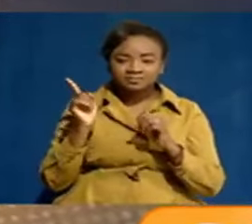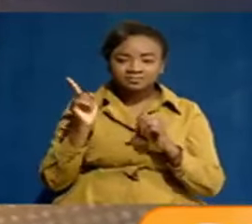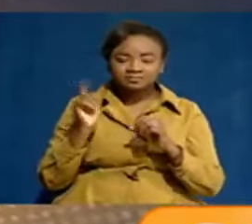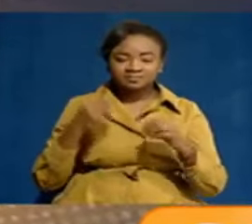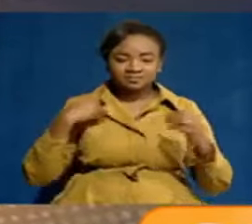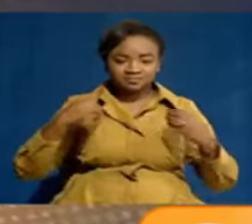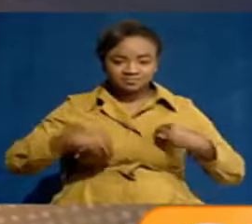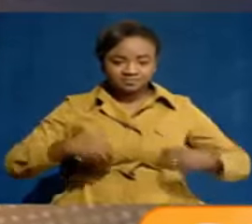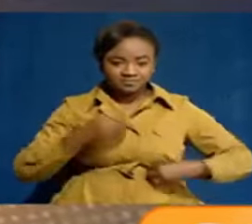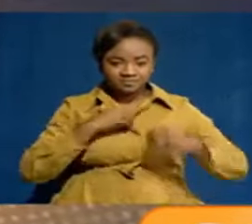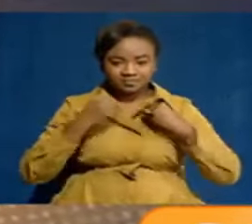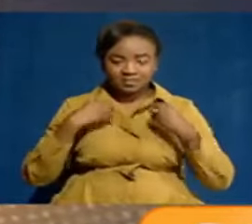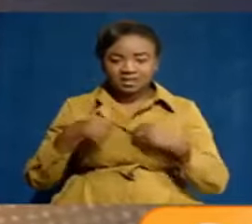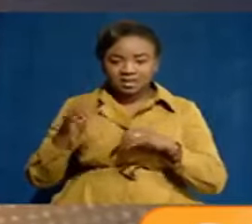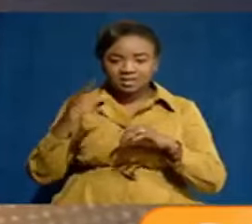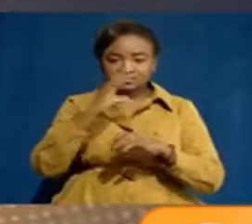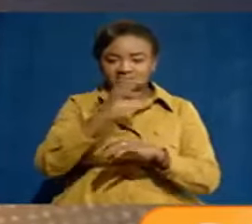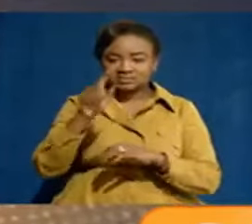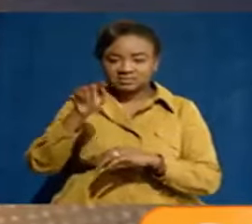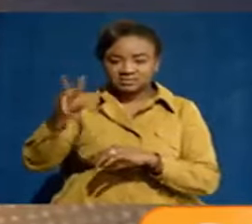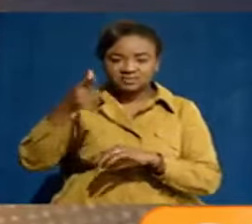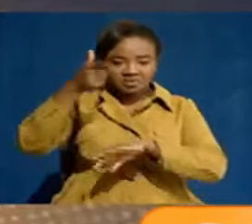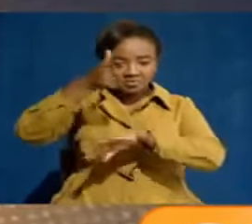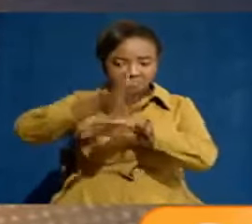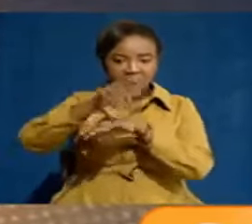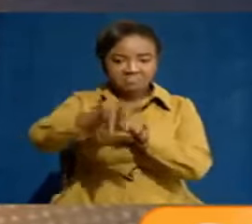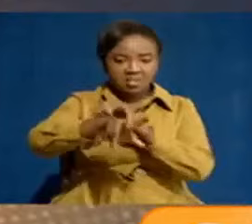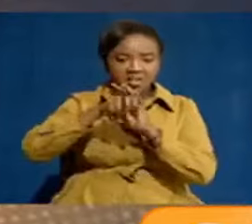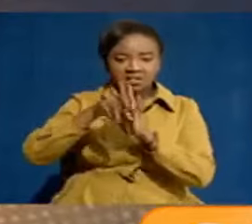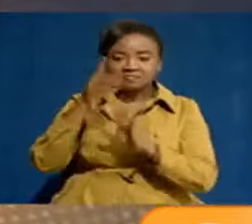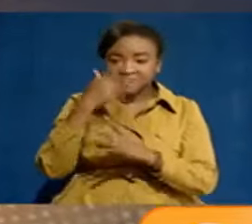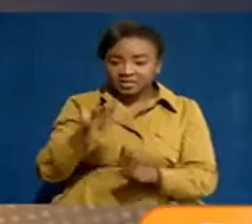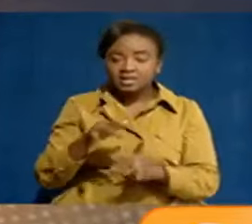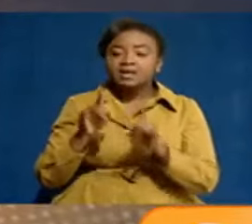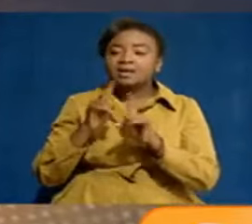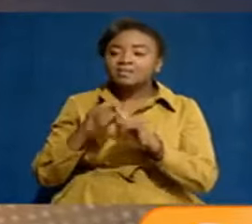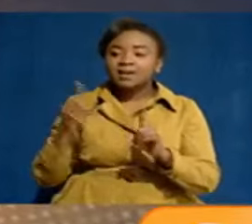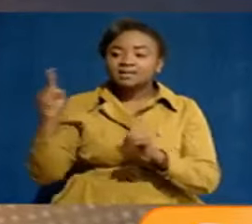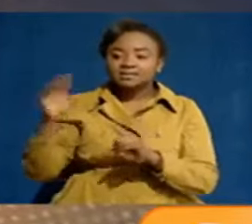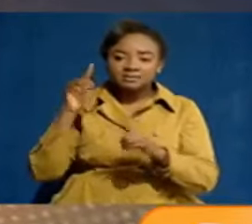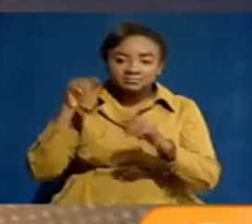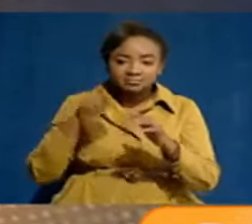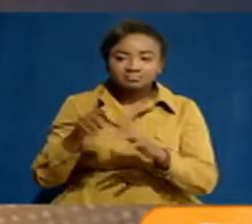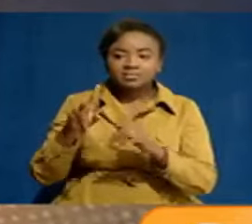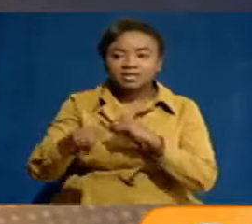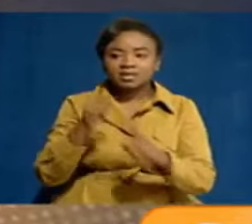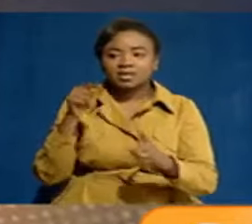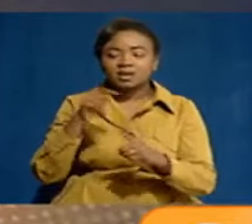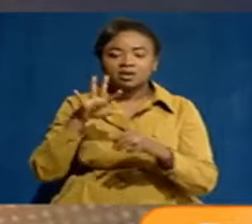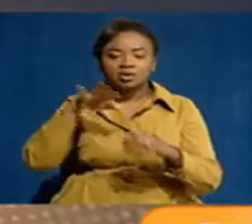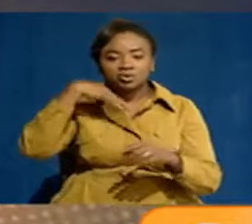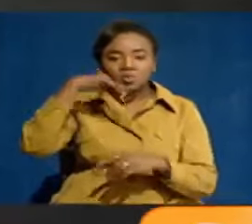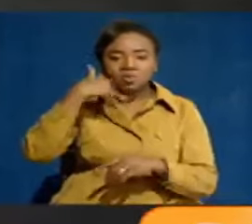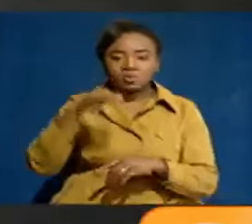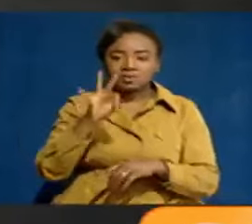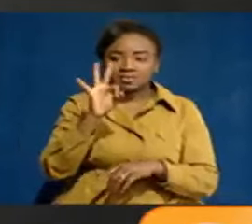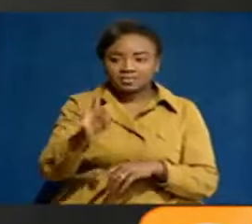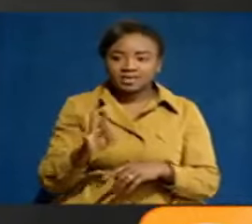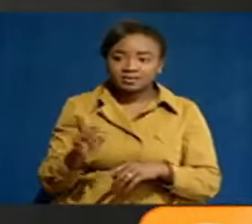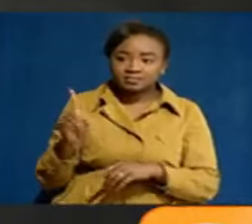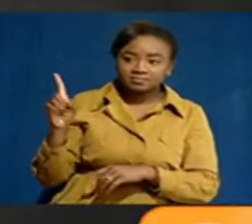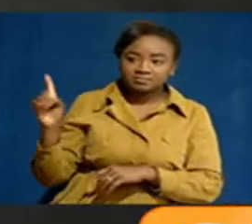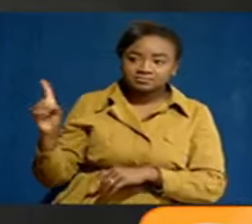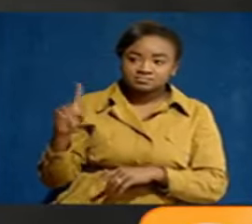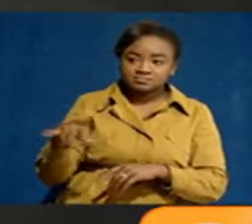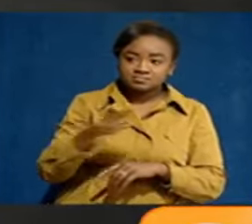hao ambao walinaswa kwenye kamera ya CCTV wiki hii aliwavamia na kuwaua mbwa watatu. Kulingana na wenyeji hao, usimamizi wa mbuga ya